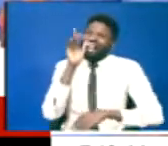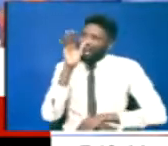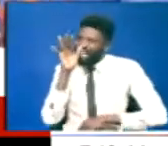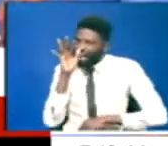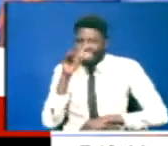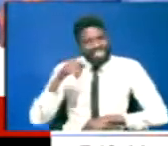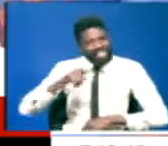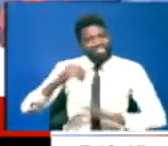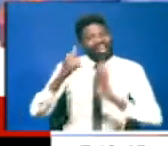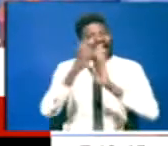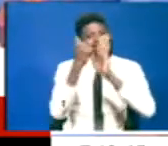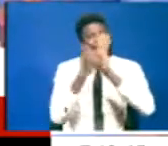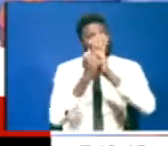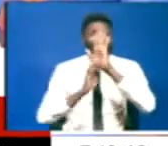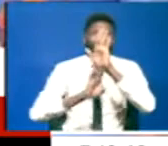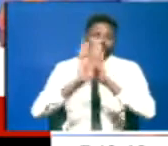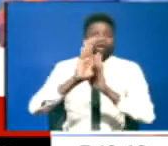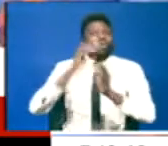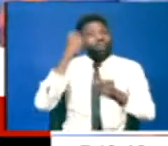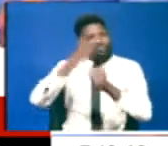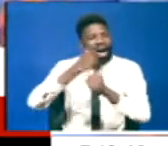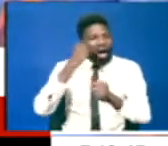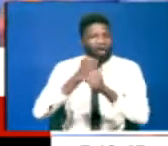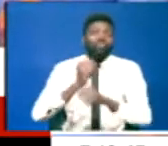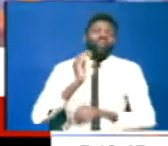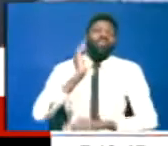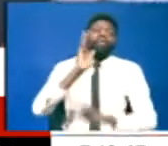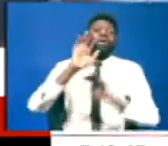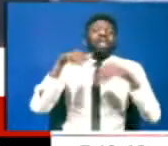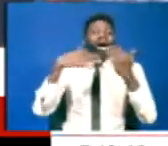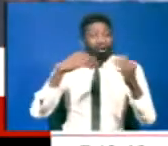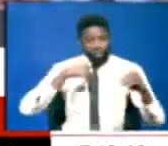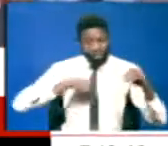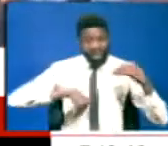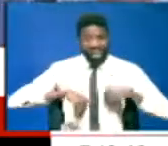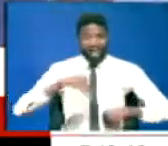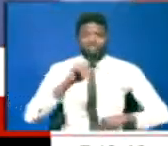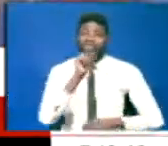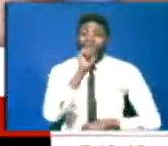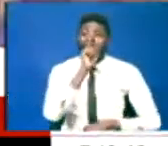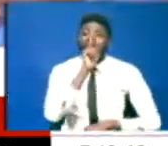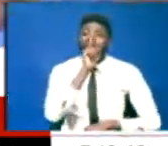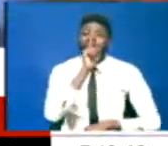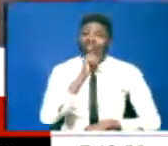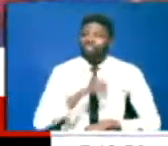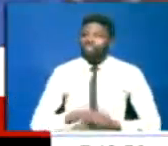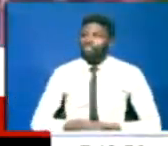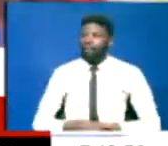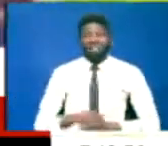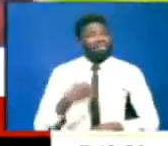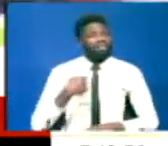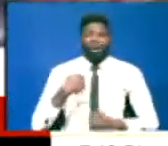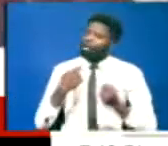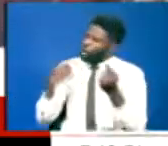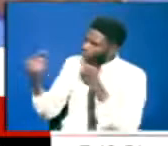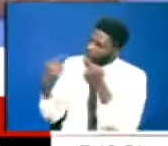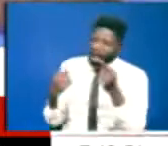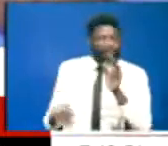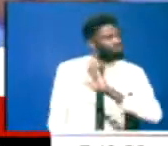watafanyia Wakenya kazi. Neno ufisadi halitajwi. Mimi sisami. Sisami